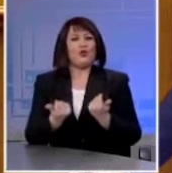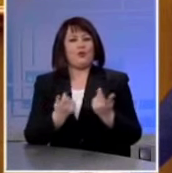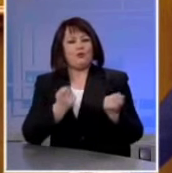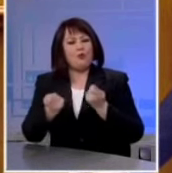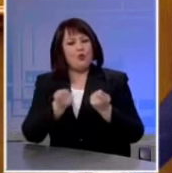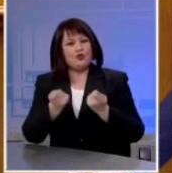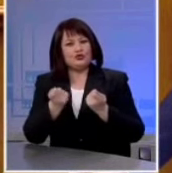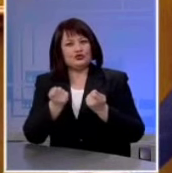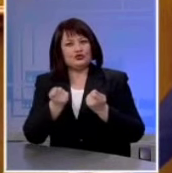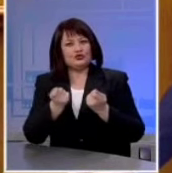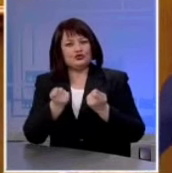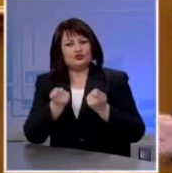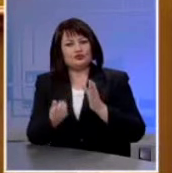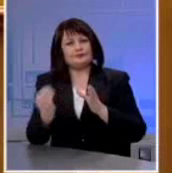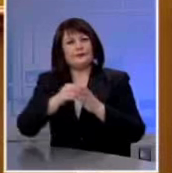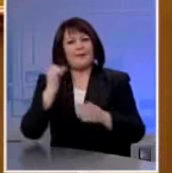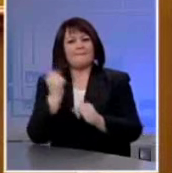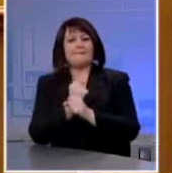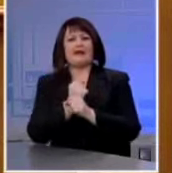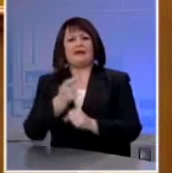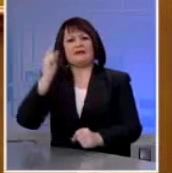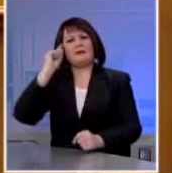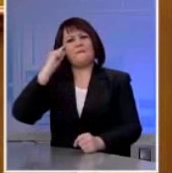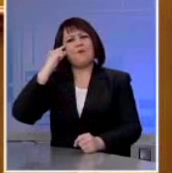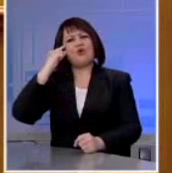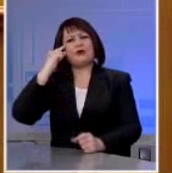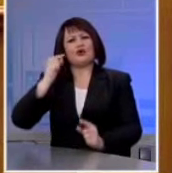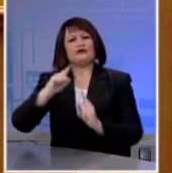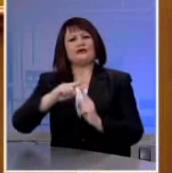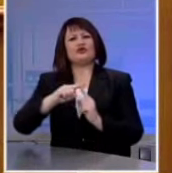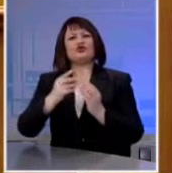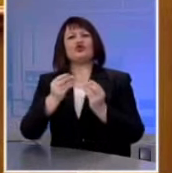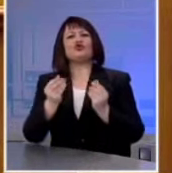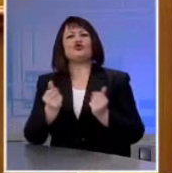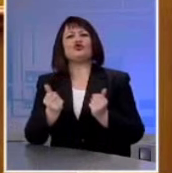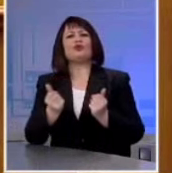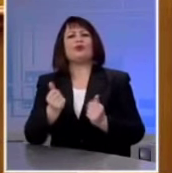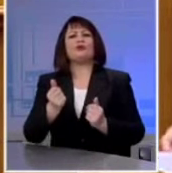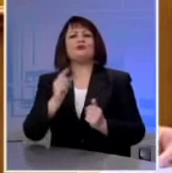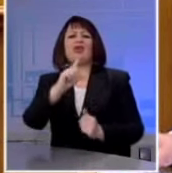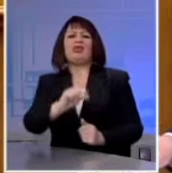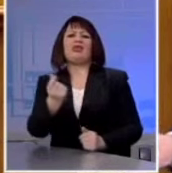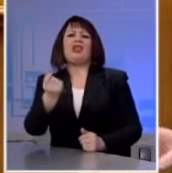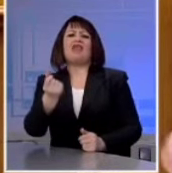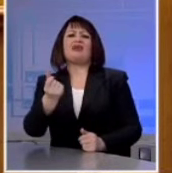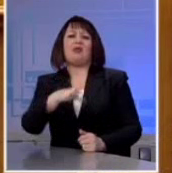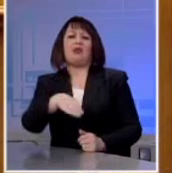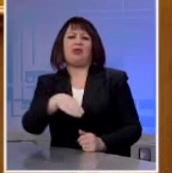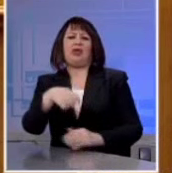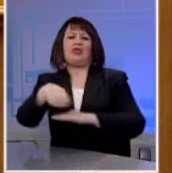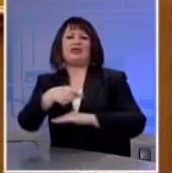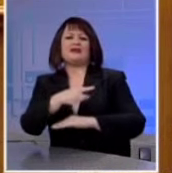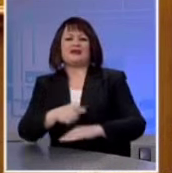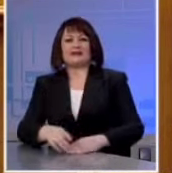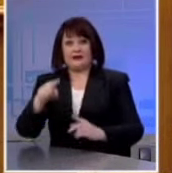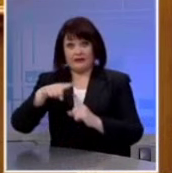που συμπληρώνεται από την εσκεμμένη υλικοτεχνική και μισθολογική απαξίωση. Μια